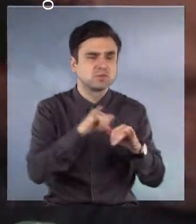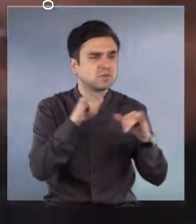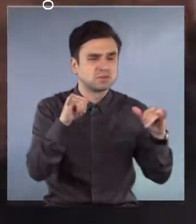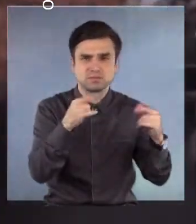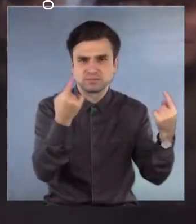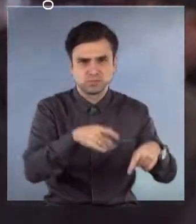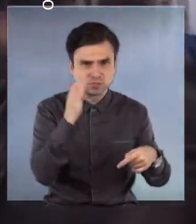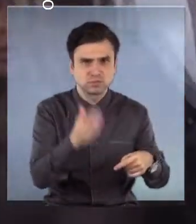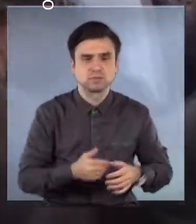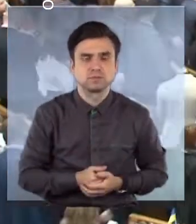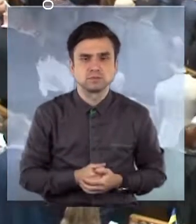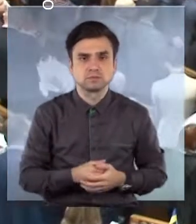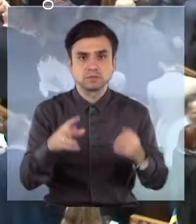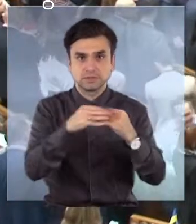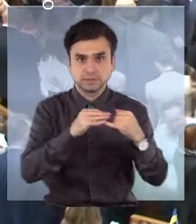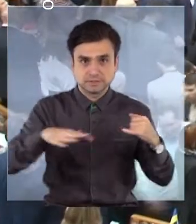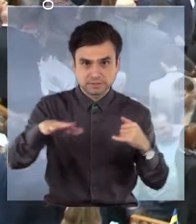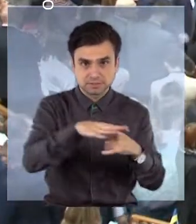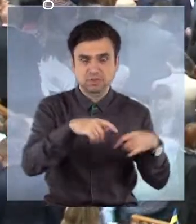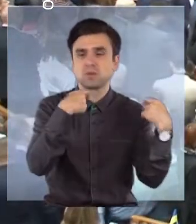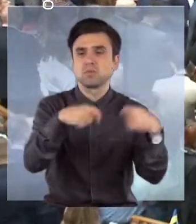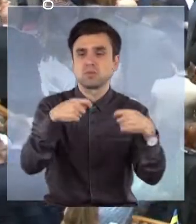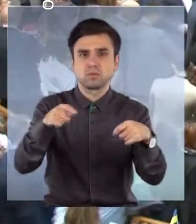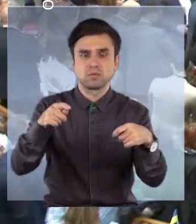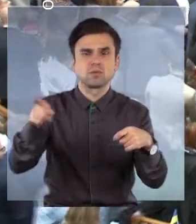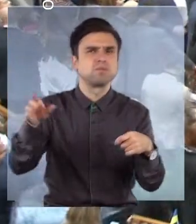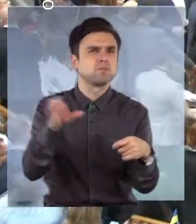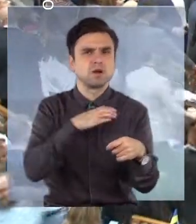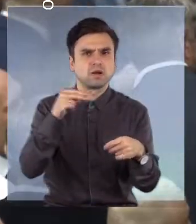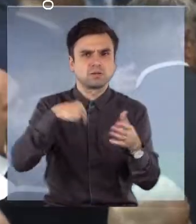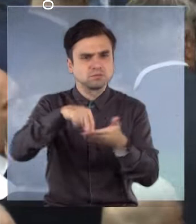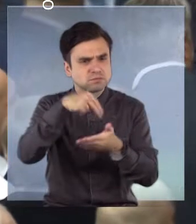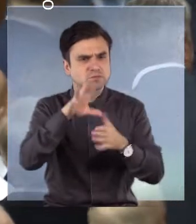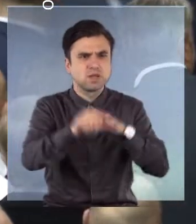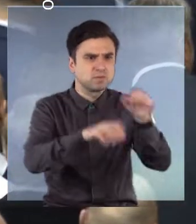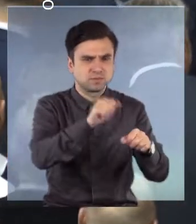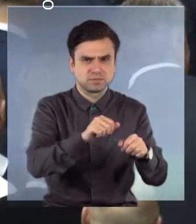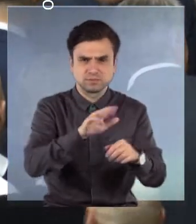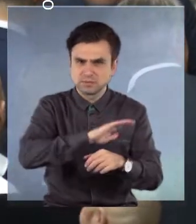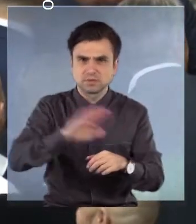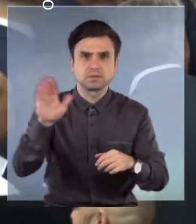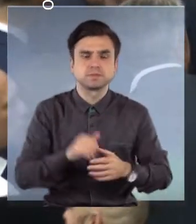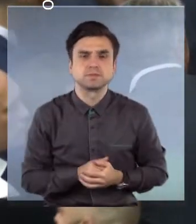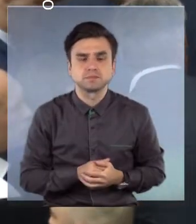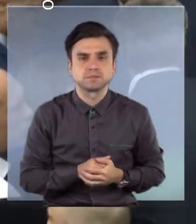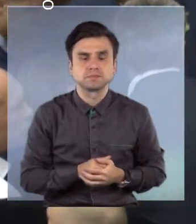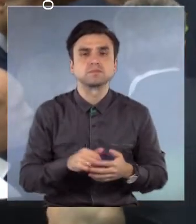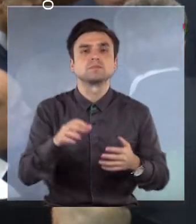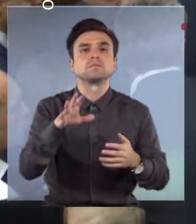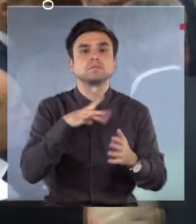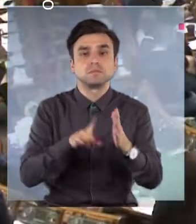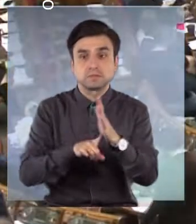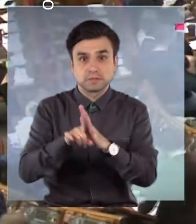землі олігархам! Розпочати роботу нардепи не поспішали. Члени опозиційної платформи «За життя»